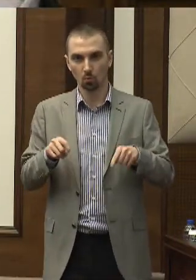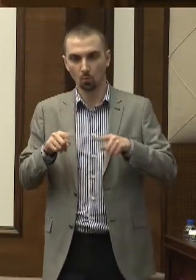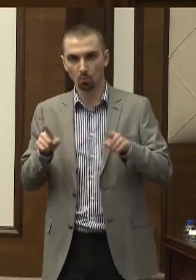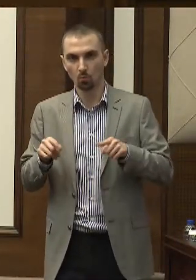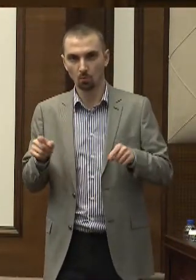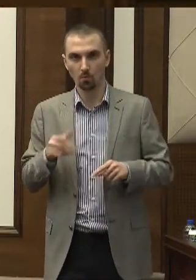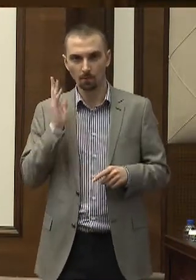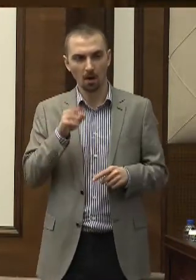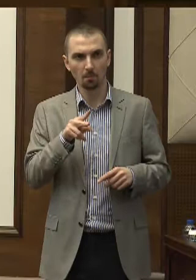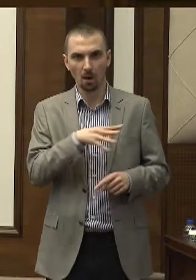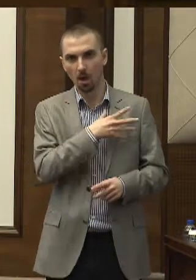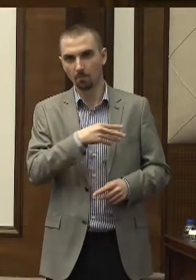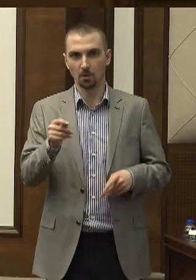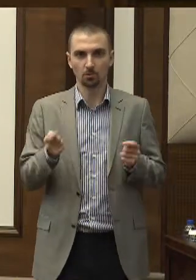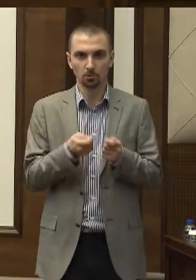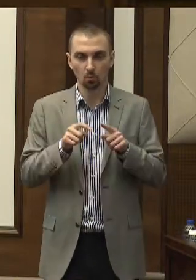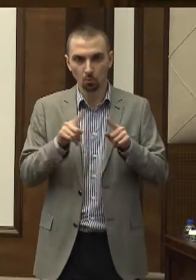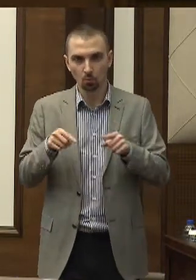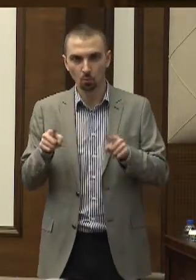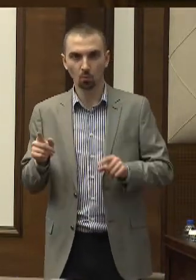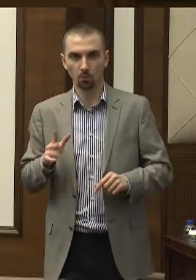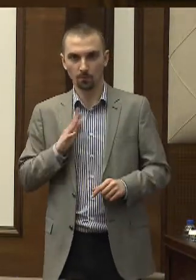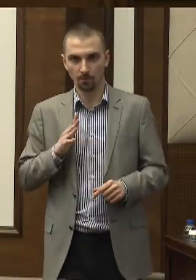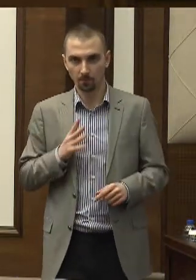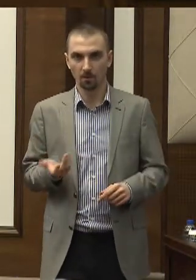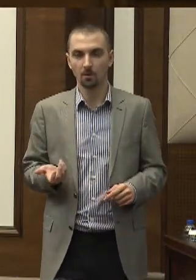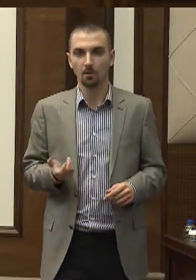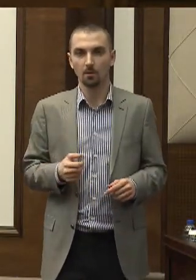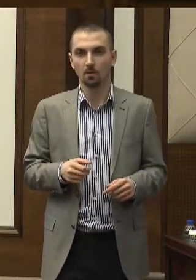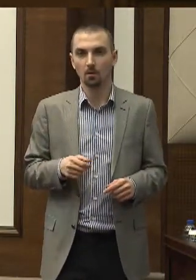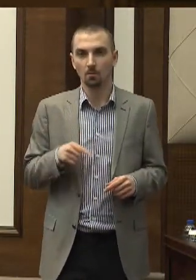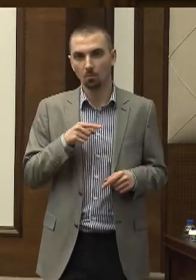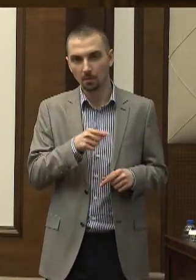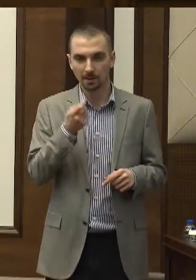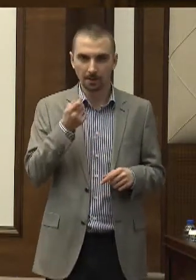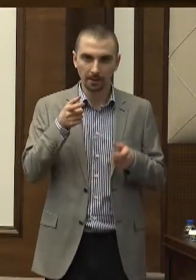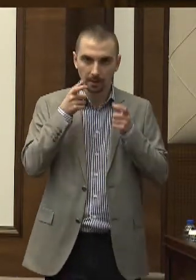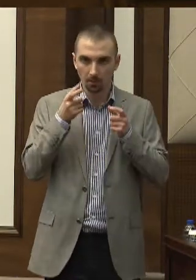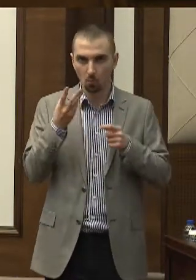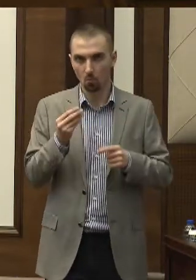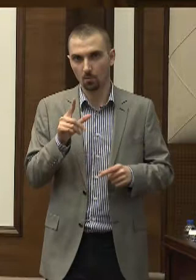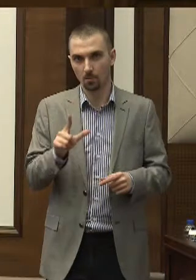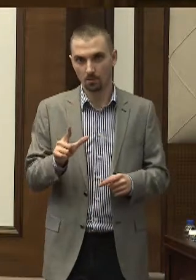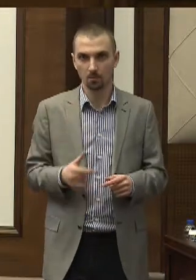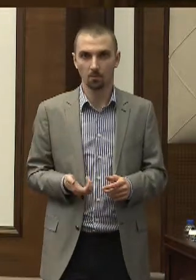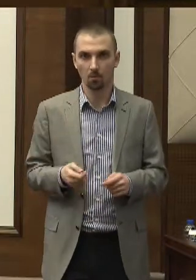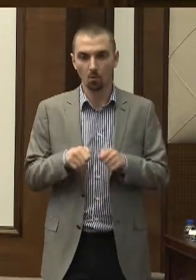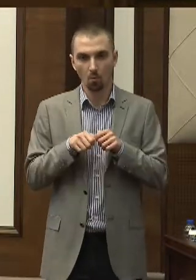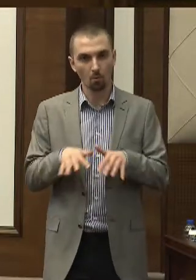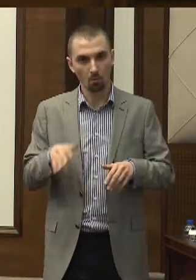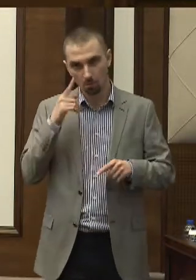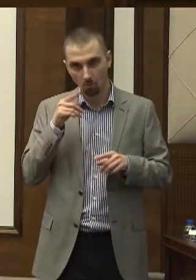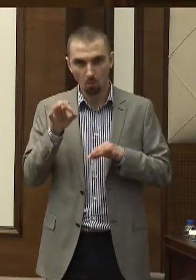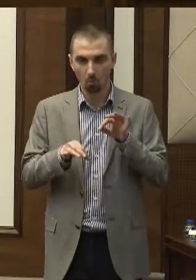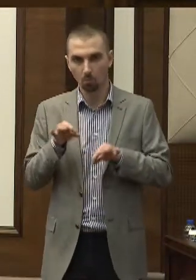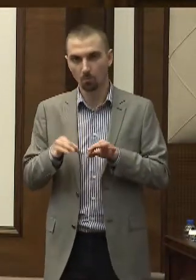tamamına yakın iş yerine dönüşmüş olan sokak ve caddelerde bunları uyguluyoruz. Buraya dikkatlerinizi çekmek istedim. Komisyon üyesi arkadaşlarımıza